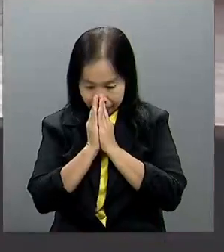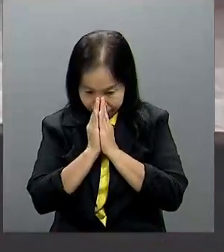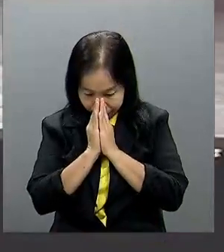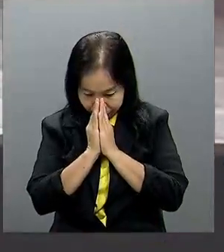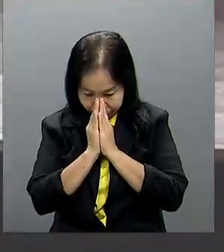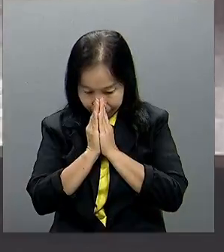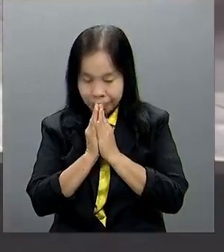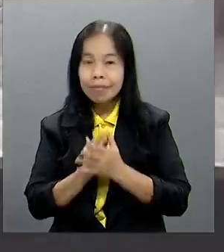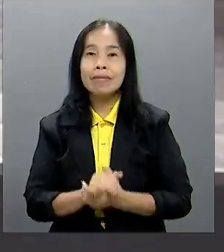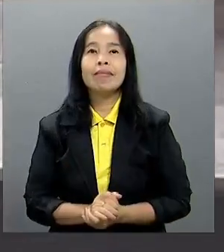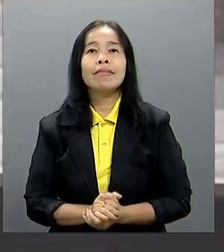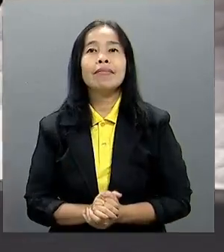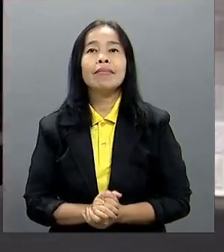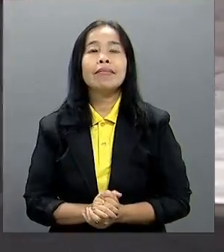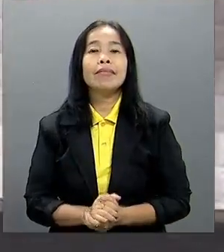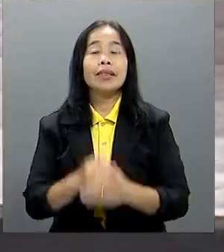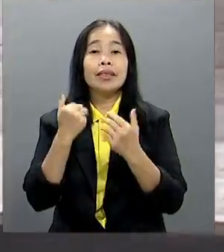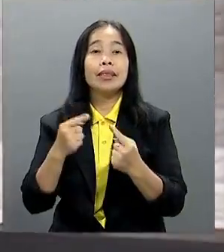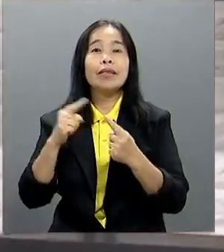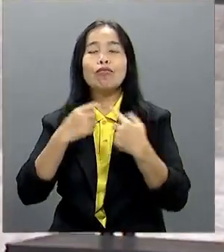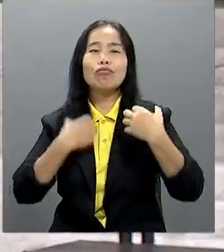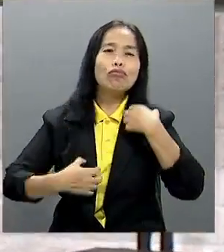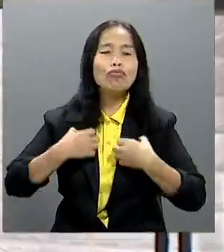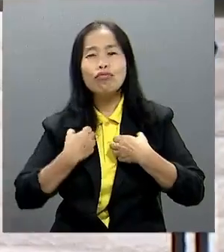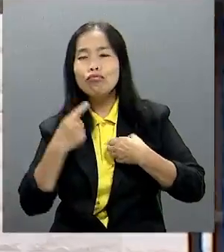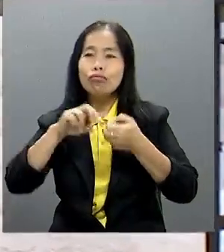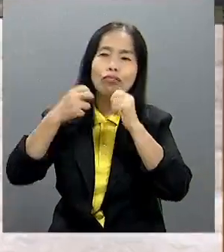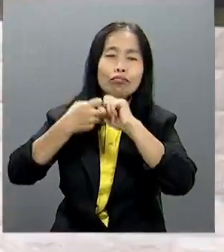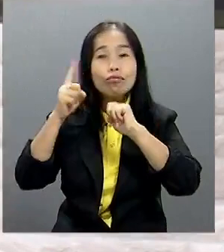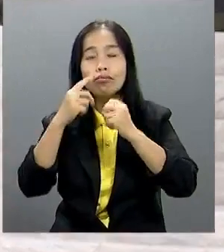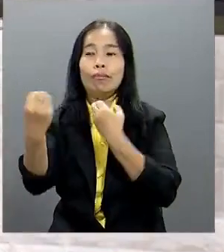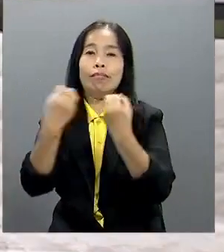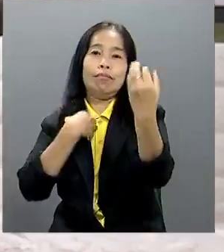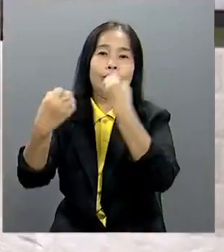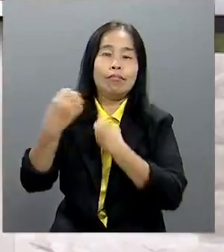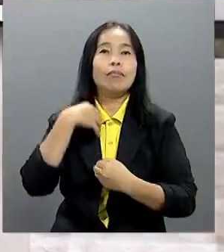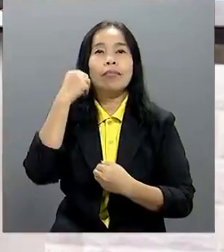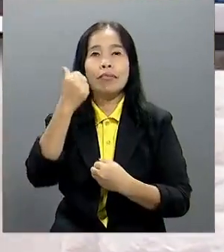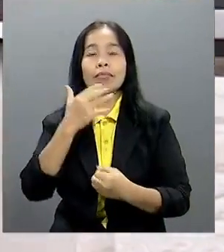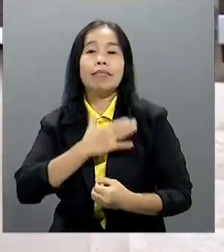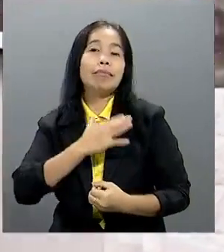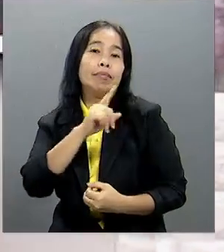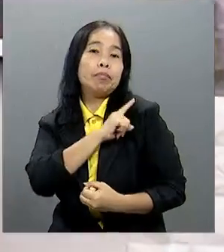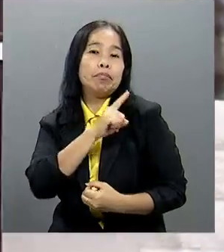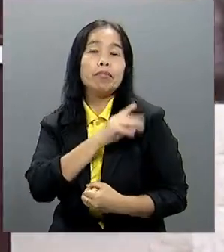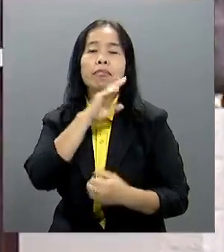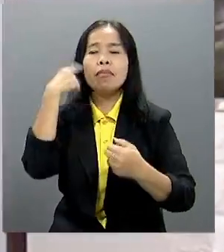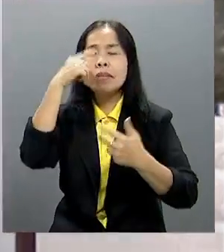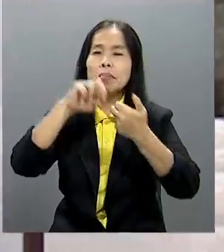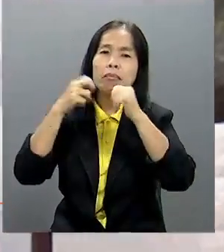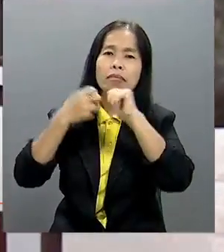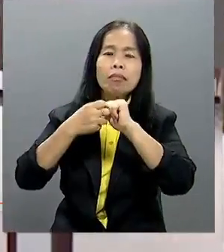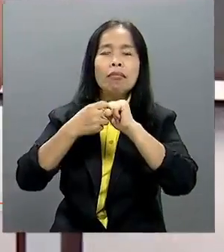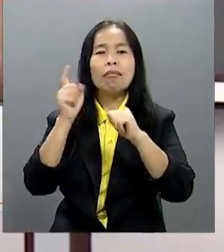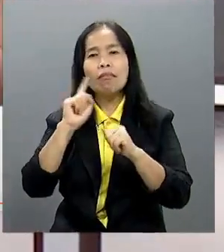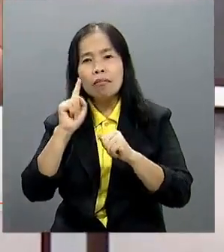สวัสดีค่ะร้องทุกข์ลงป้ายนี้มาแล้วนะคะอยู่กับยุ้ยปิยะฉัตรกรุณานนท์ค่ะใครมีปัญหาเดือดเนื้อร้อนใจเรื่องใกล้ตัวสา